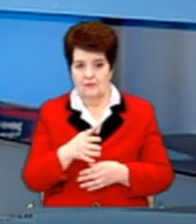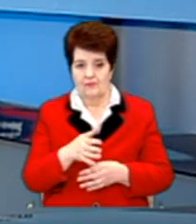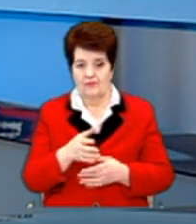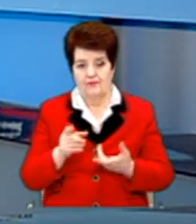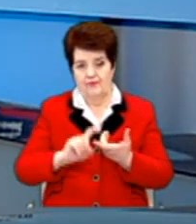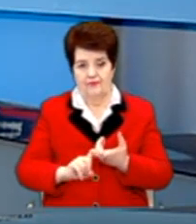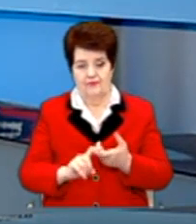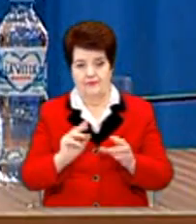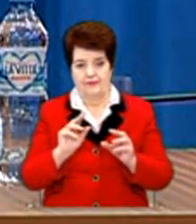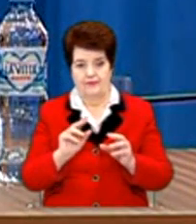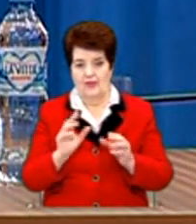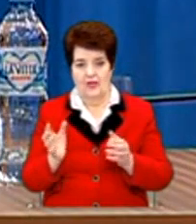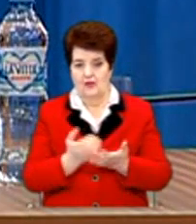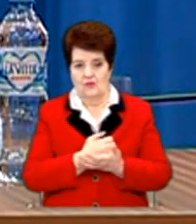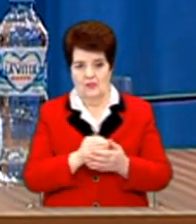virus.